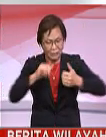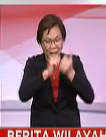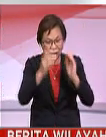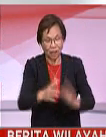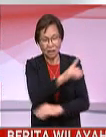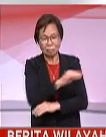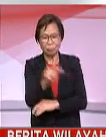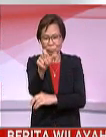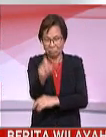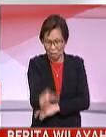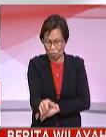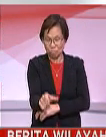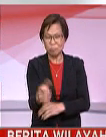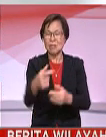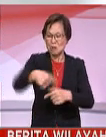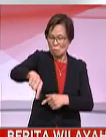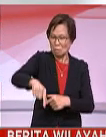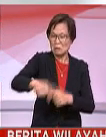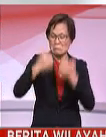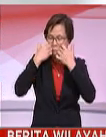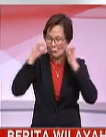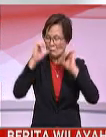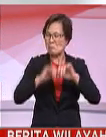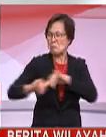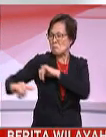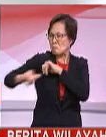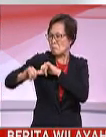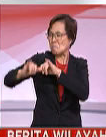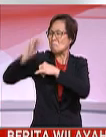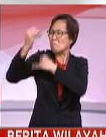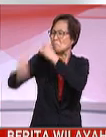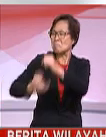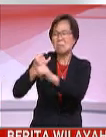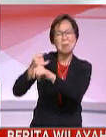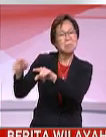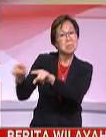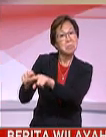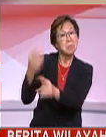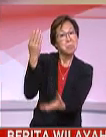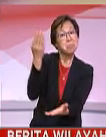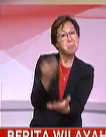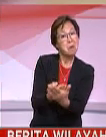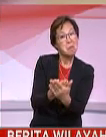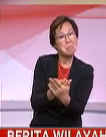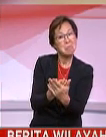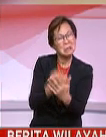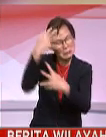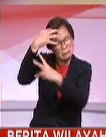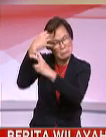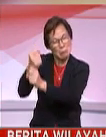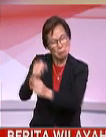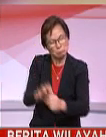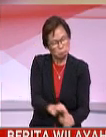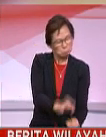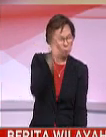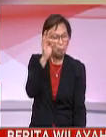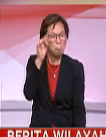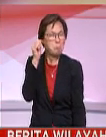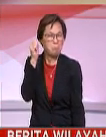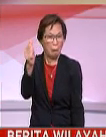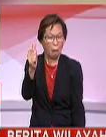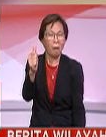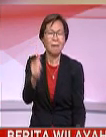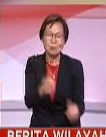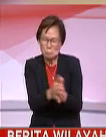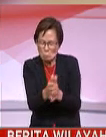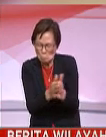individu berkualiti, berkaliber dan bertaraf antarabangsa. Ia juga membuktikan dengan altizam semangat perjuangan yang tinggi